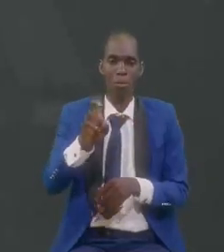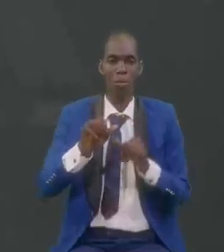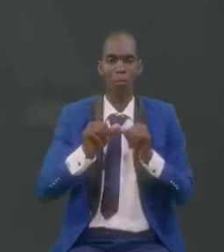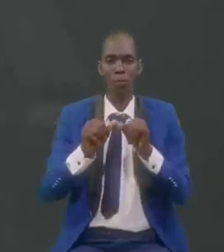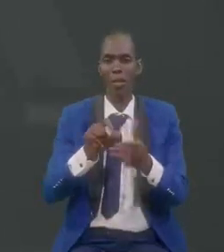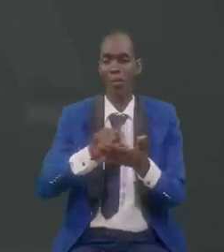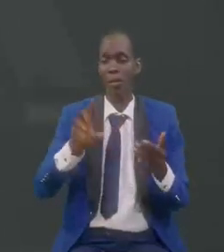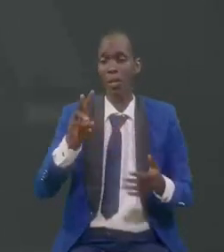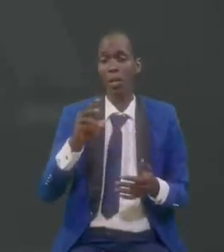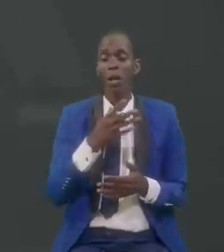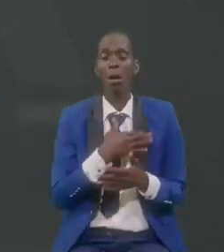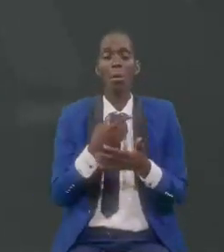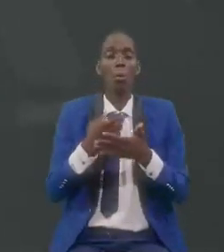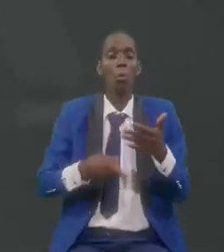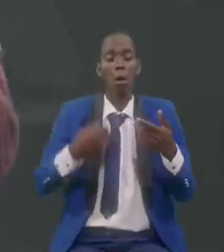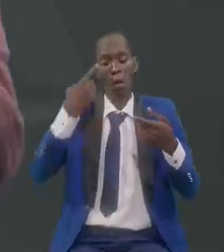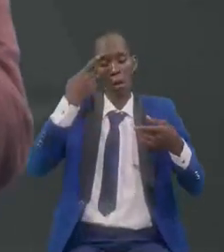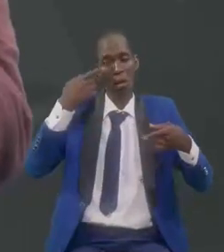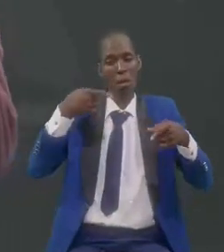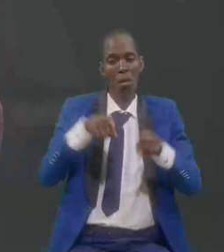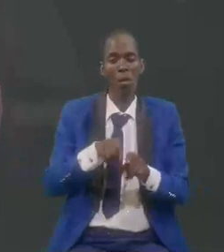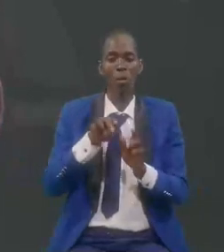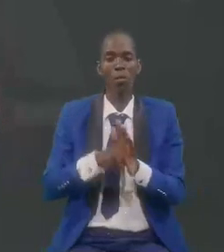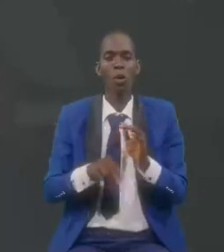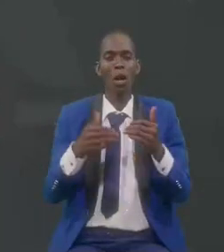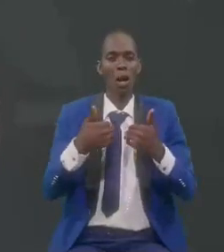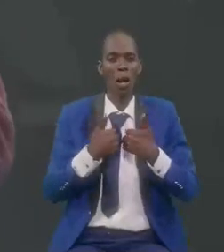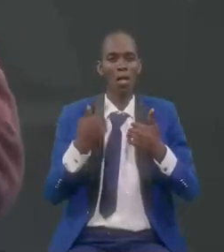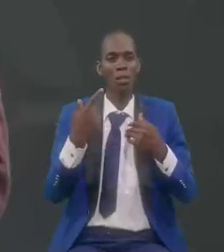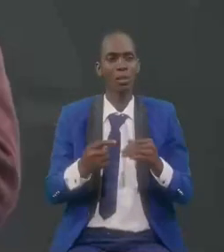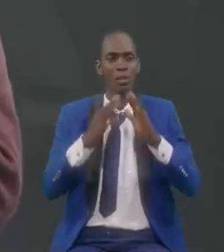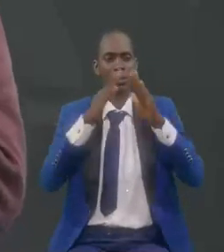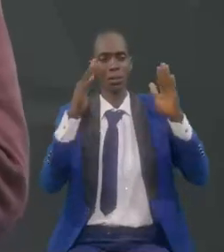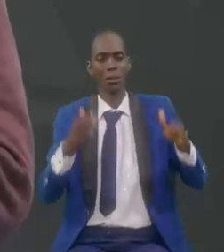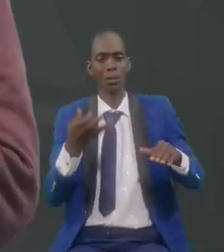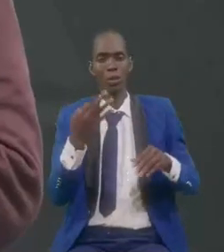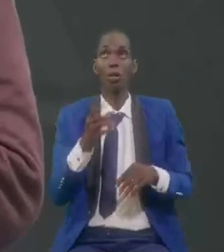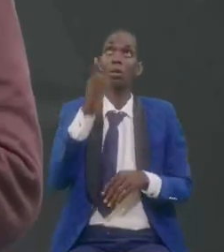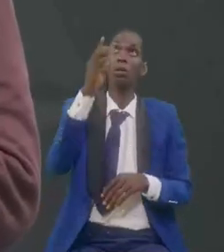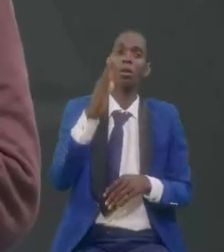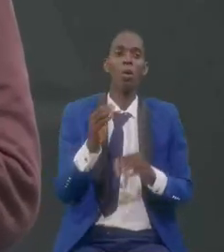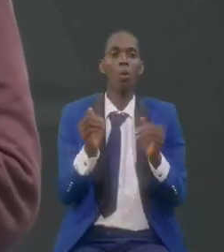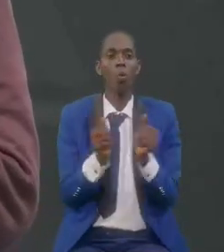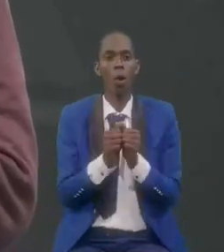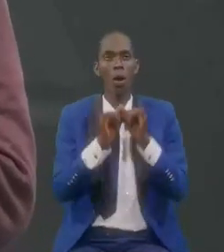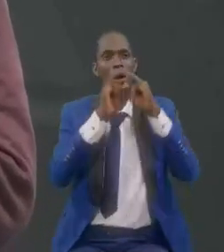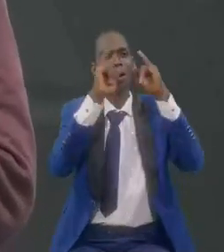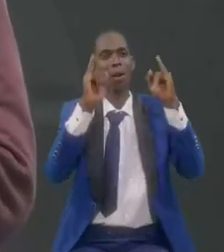Verset 16. Quel rapport y a-t-il entre le temple de Dieu et les